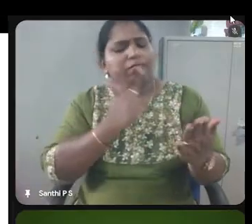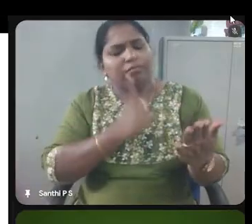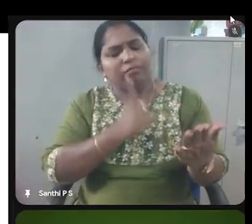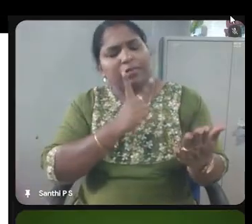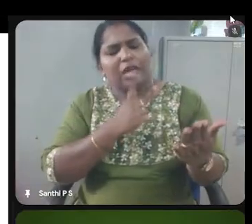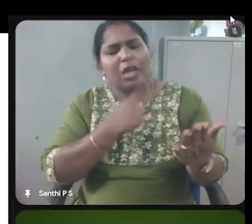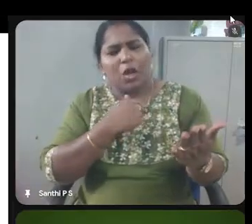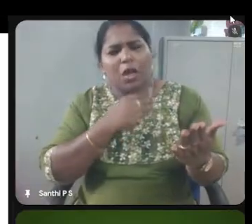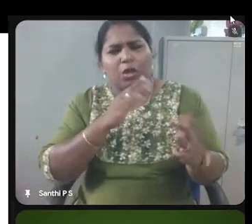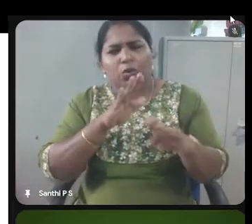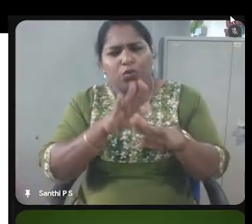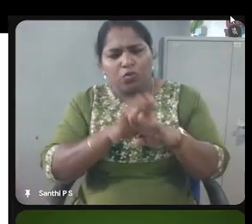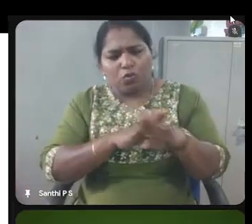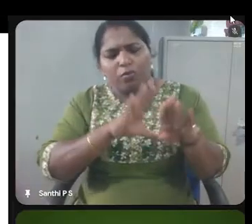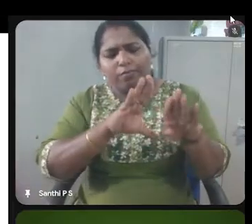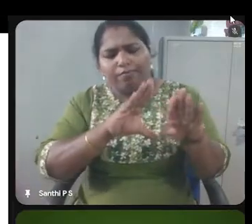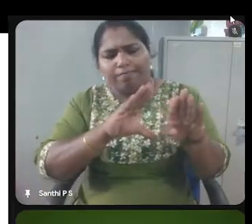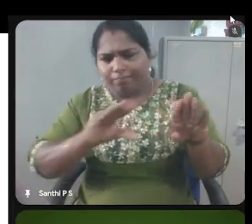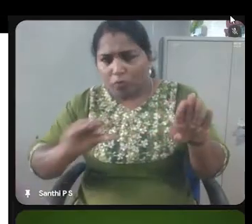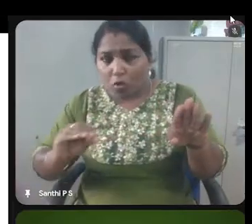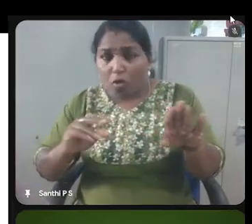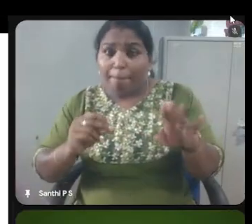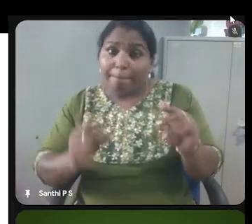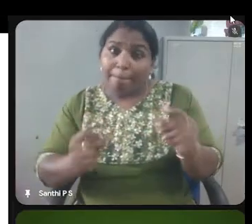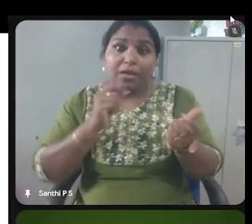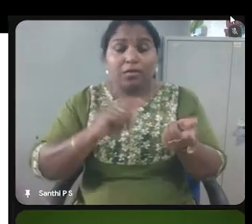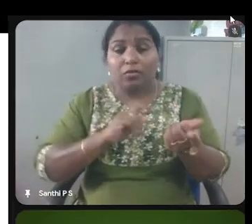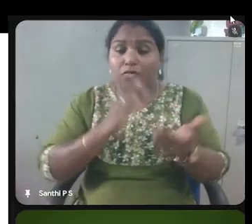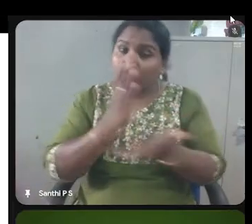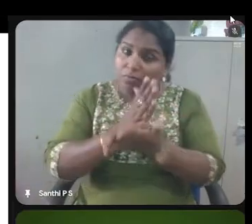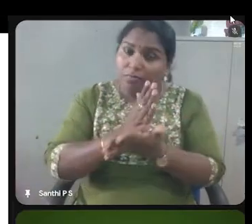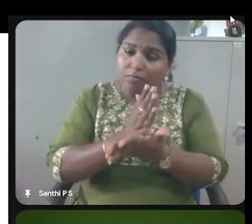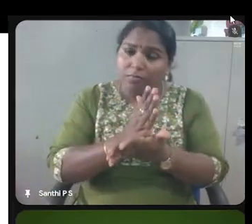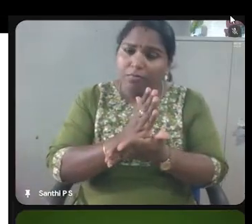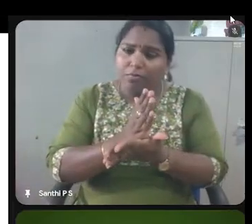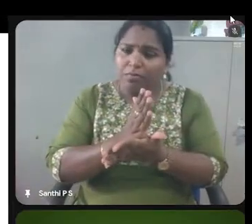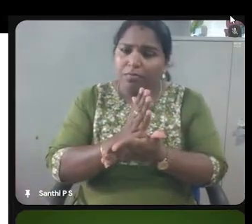അത് മാറ്റുമ്പോൾ അതൊരു ബുദ്ധിമുട്ടായിരിക്കില്ലേ? അപ്പോൾ ഇതിൽ ഏത് മെത്തേഡാണ് നല്ലത്?